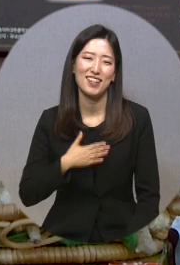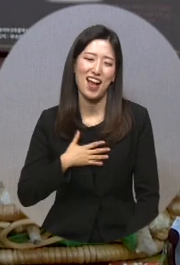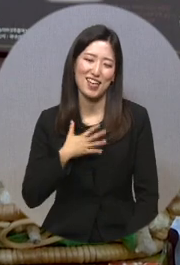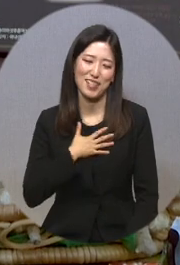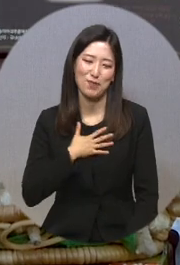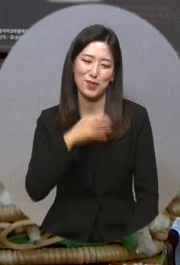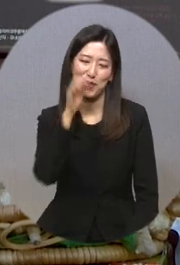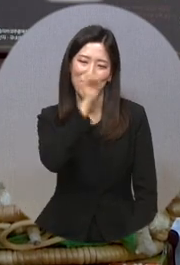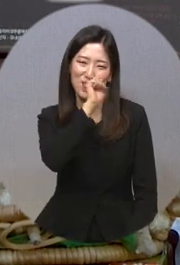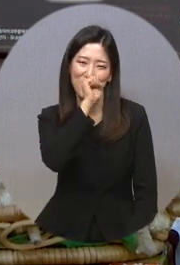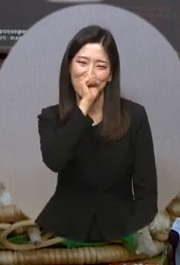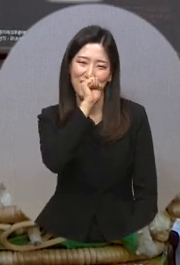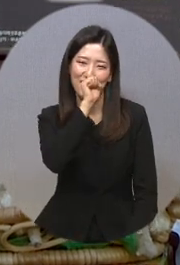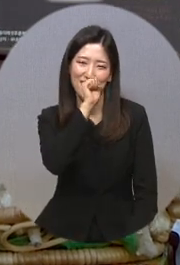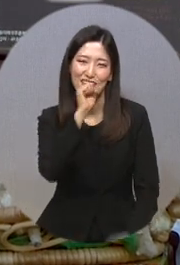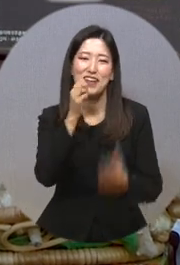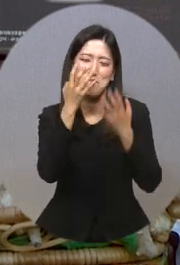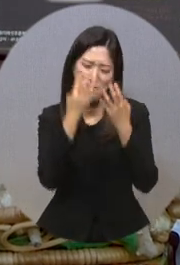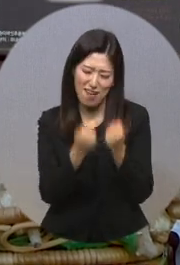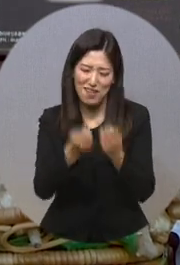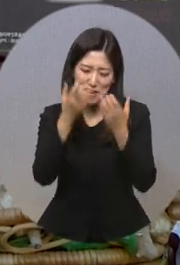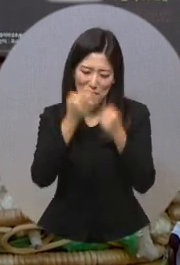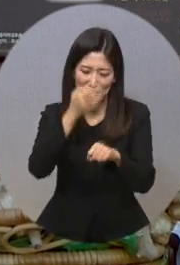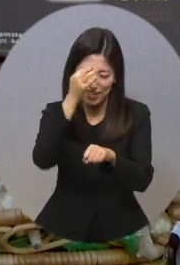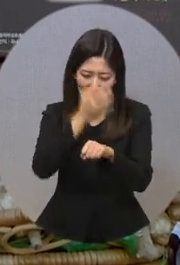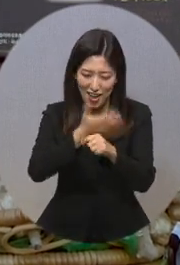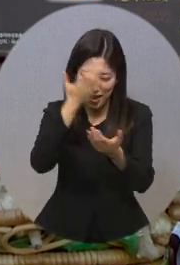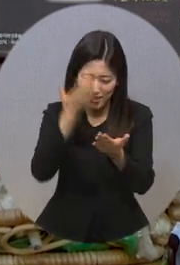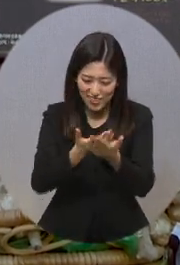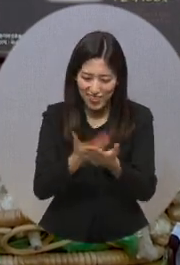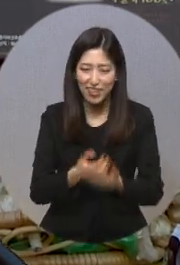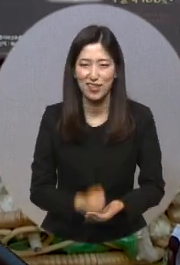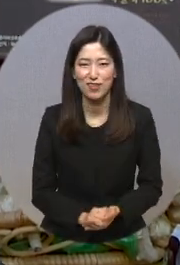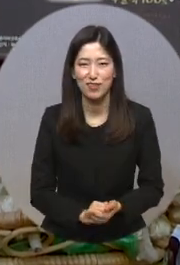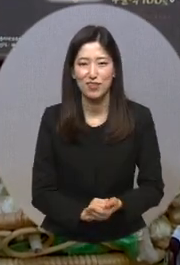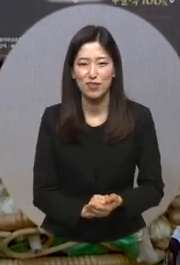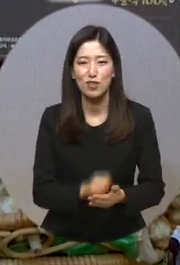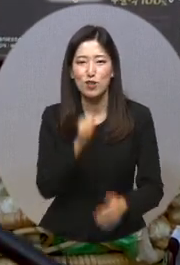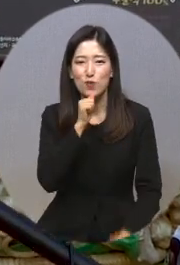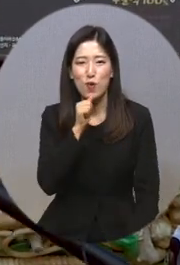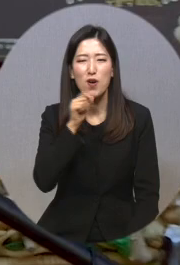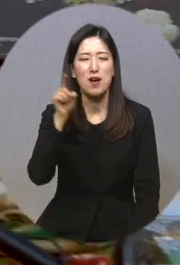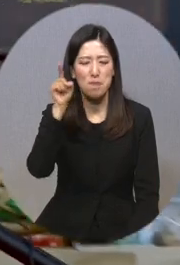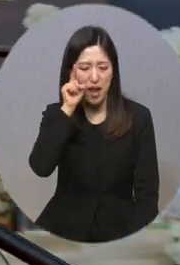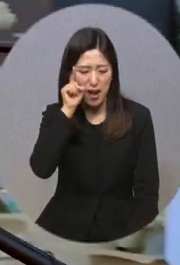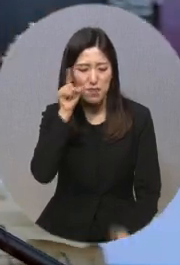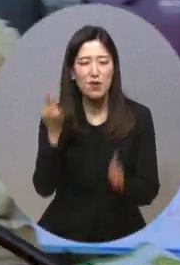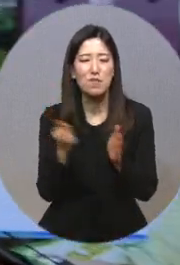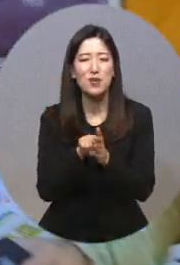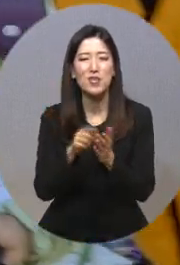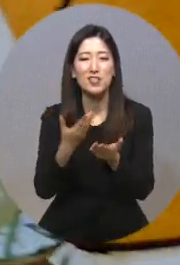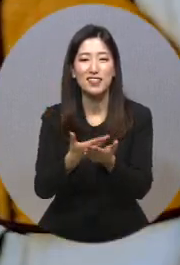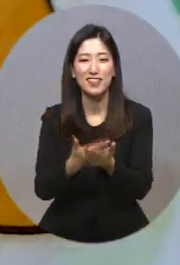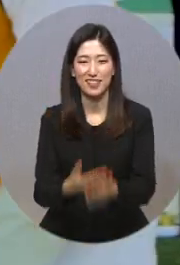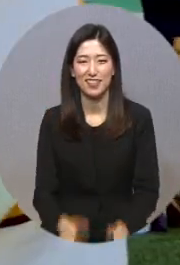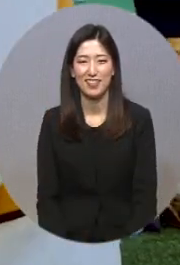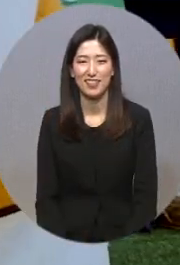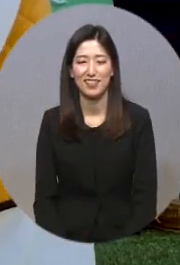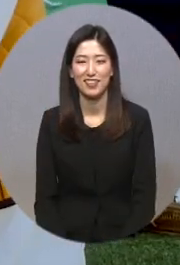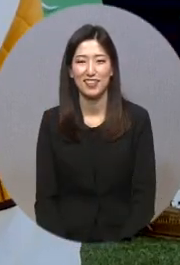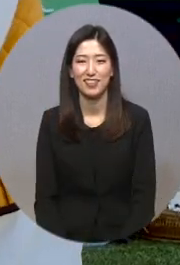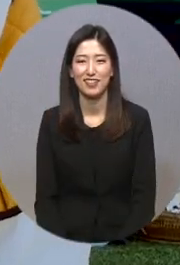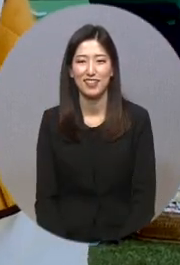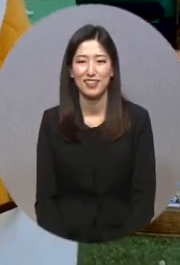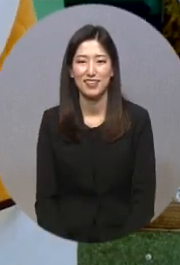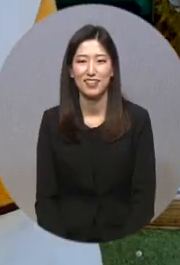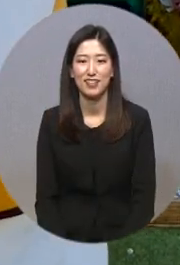기분이 좋아요. 많이 많이 이용해 주시고 국산 콩 100% 믿어주세요. 그만! 아, 딱 맞췄네.